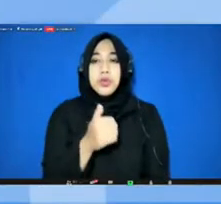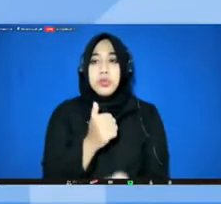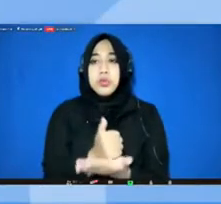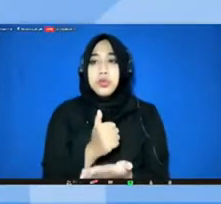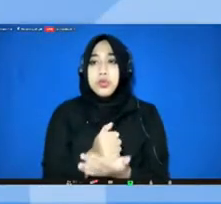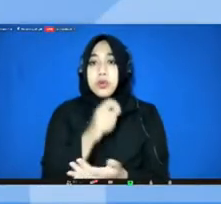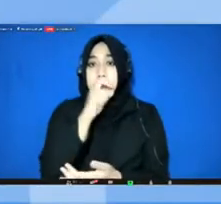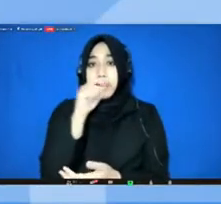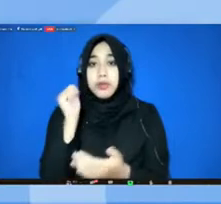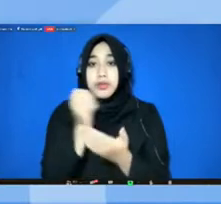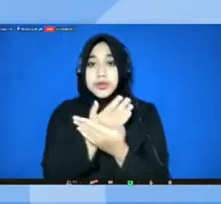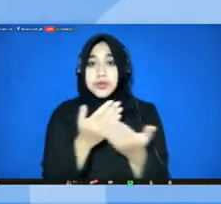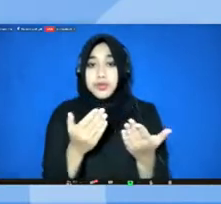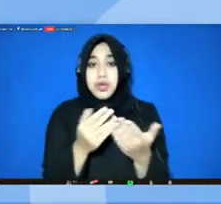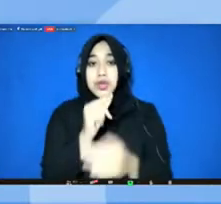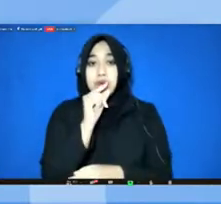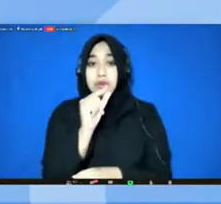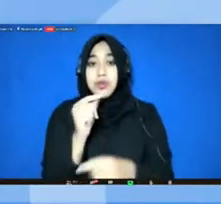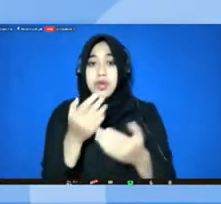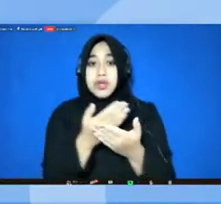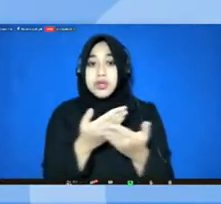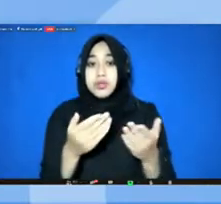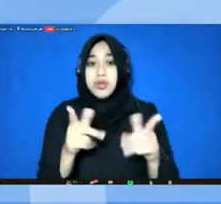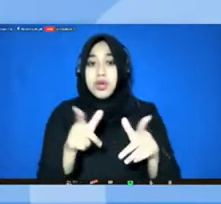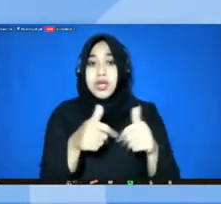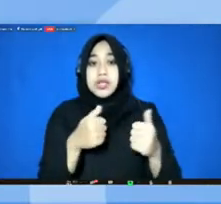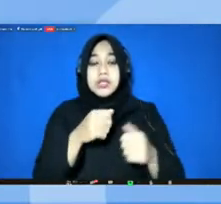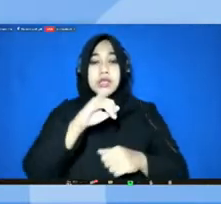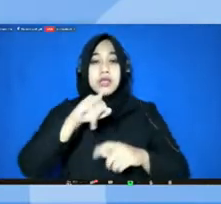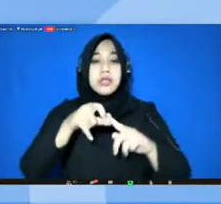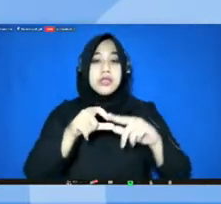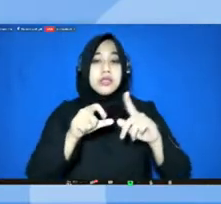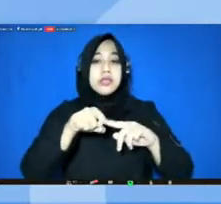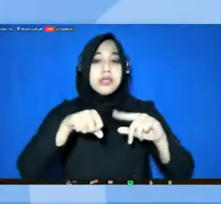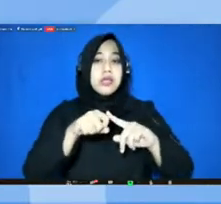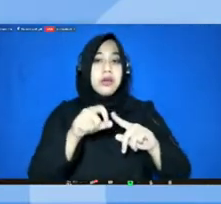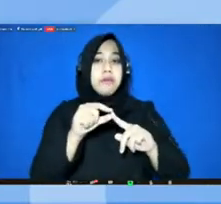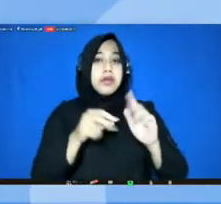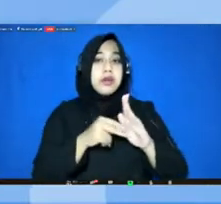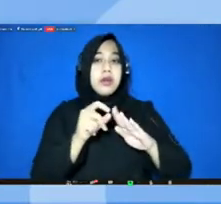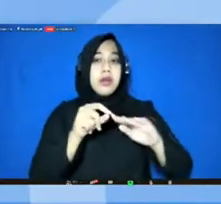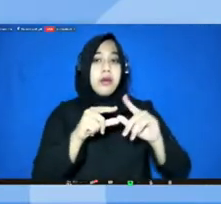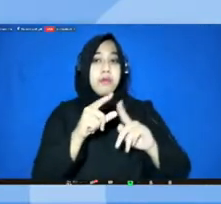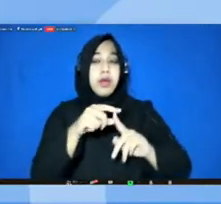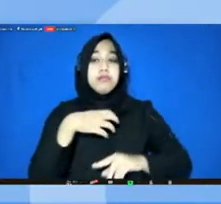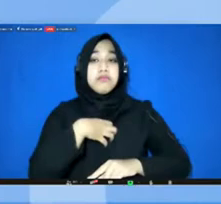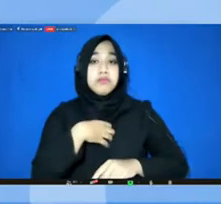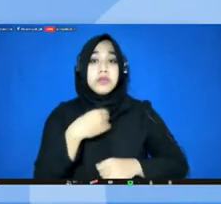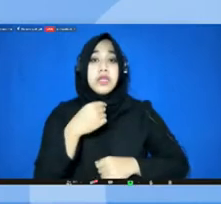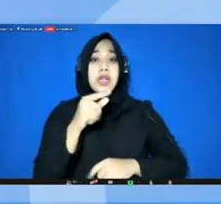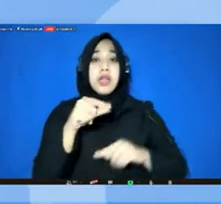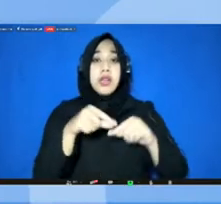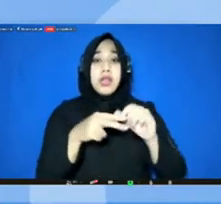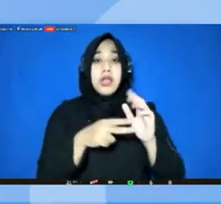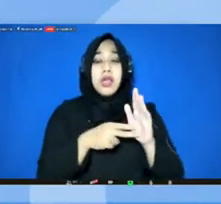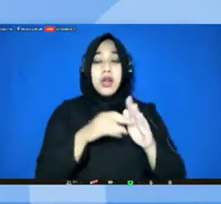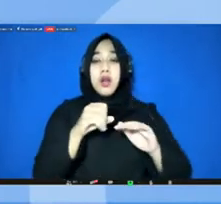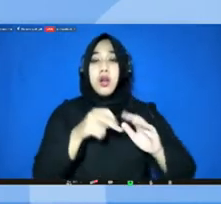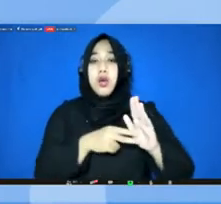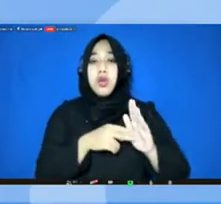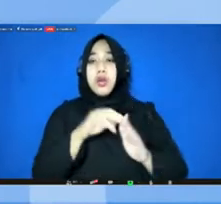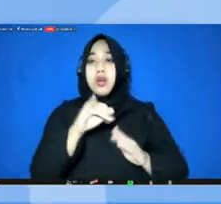Bapak, Ibu, dan para undangan sekalian, hasil jajak pendapat yang sudah dilakukan oleh Lean-On by InvestDM.